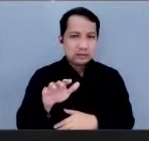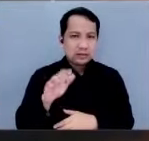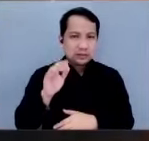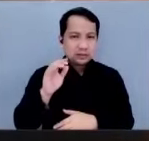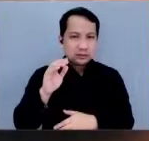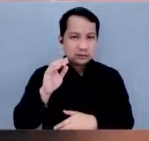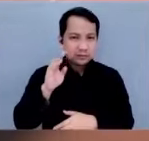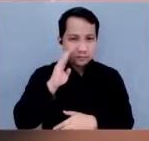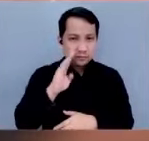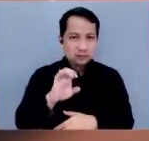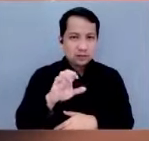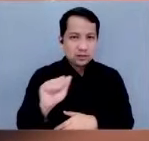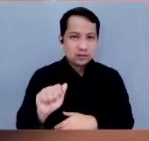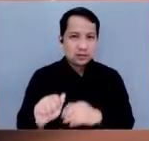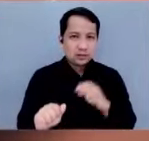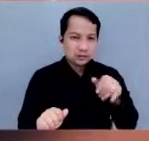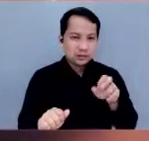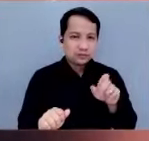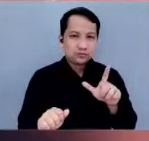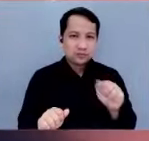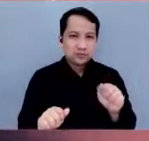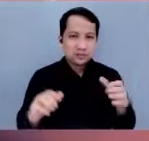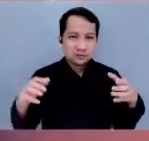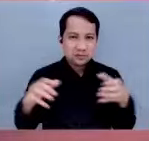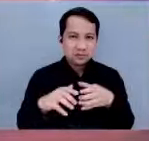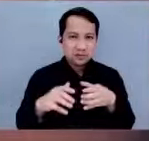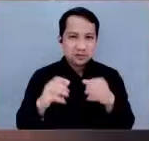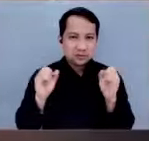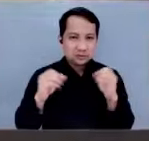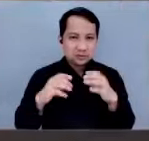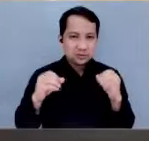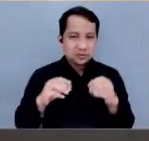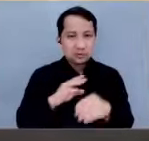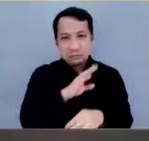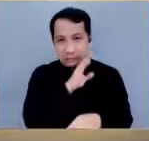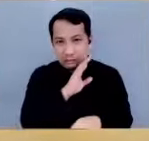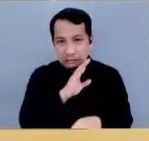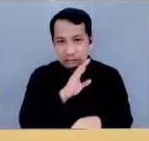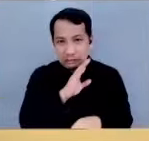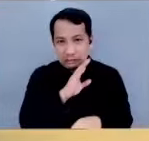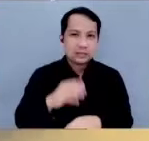Naispatan silang dalawa na masayang nagchichikahan na may pagbebeso-beso pa.